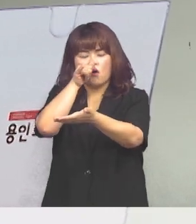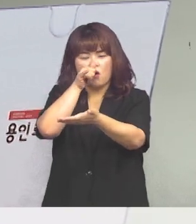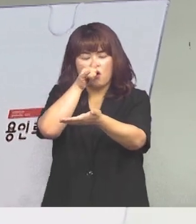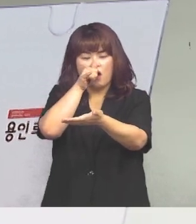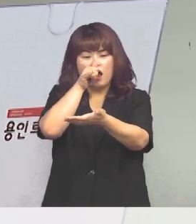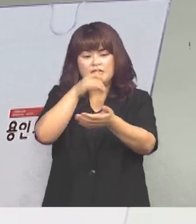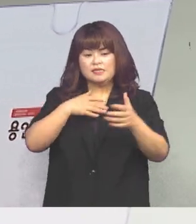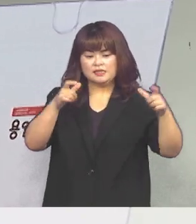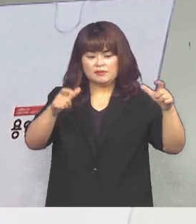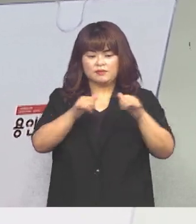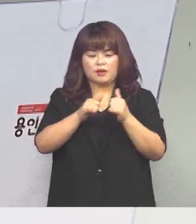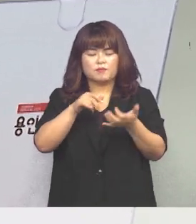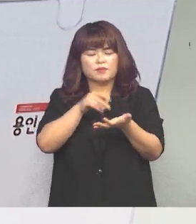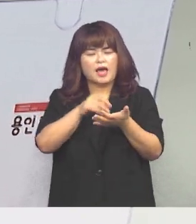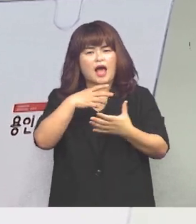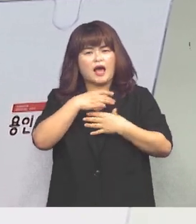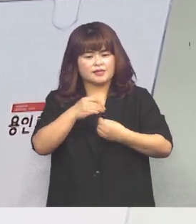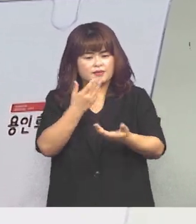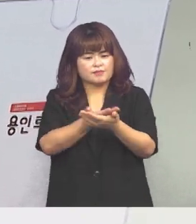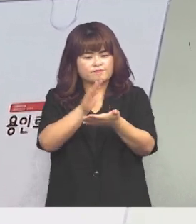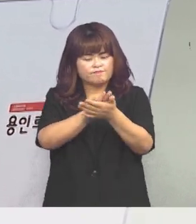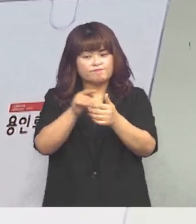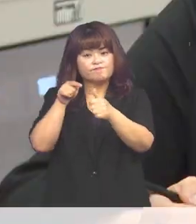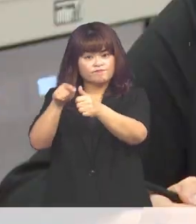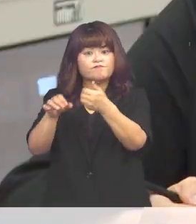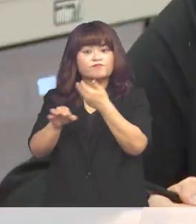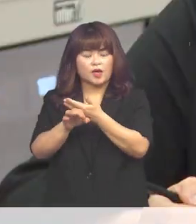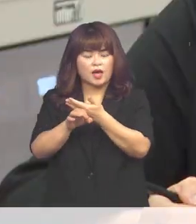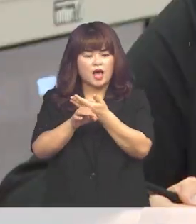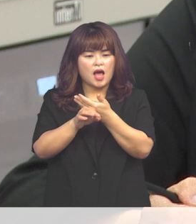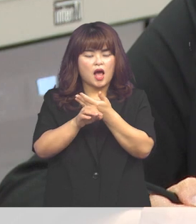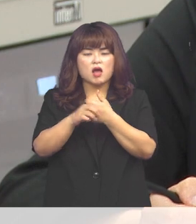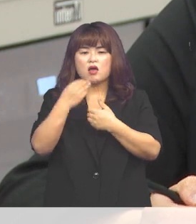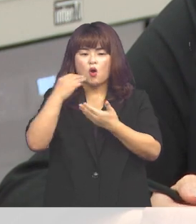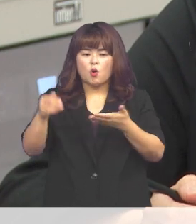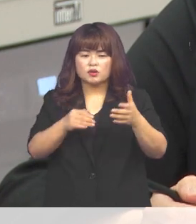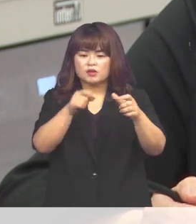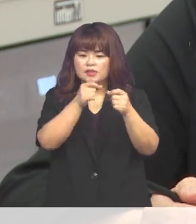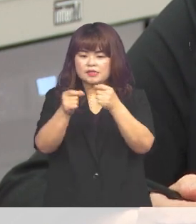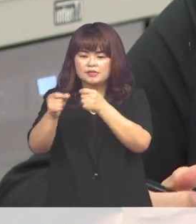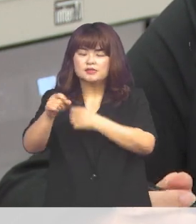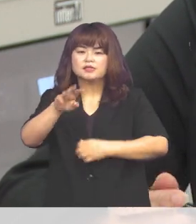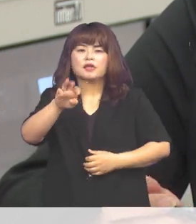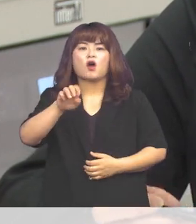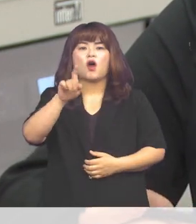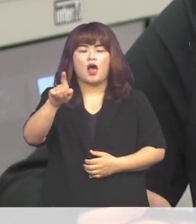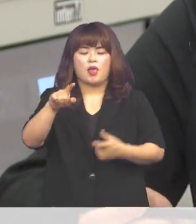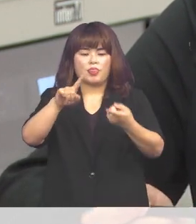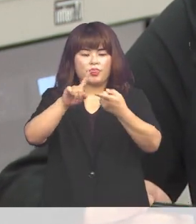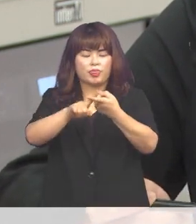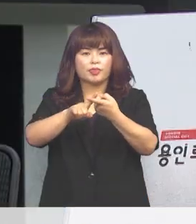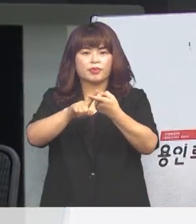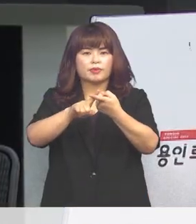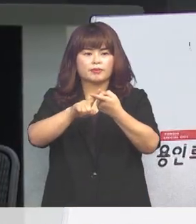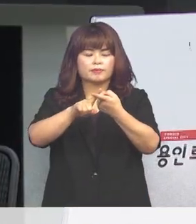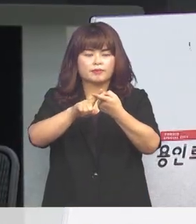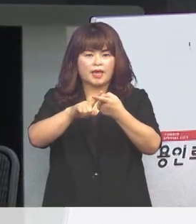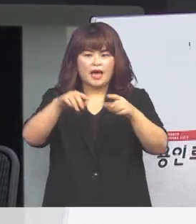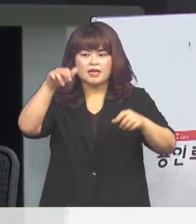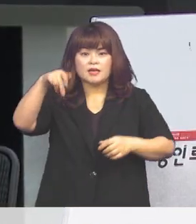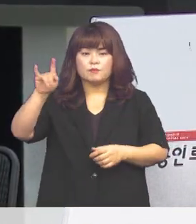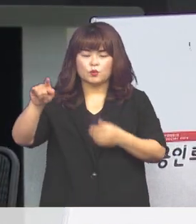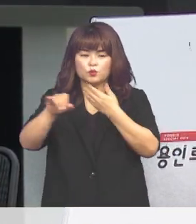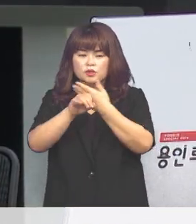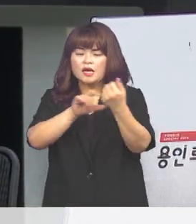위해 파손된 곳을 확인해 보수하라고 지시했으며 경기도 31개 시군이 올 말까지 전동 킥보드 면허 관련